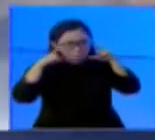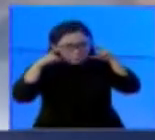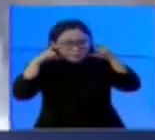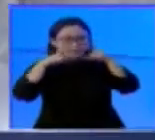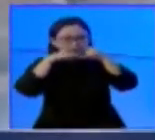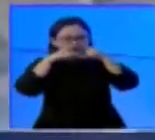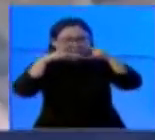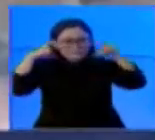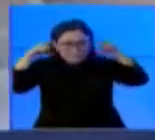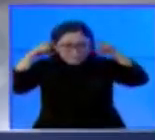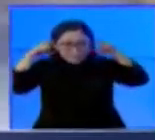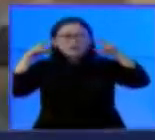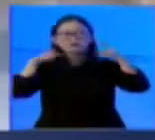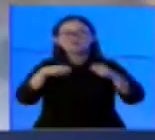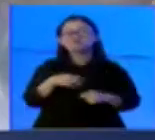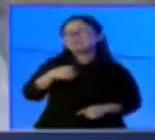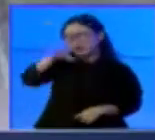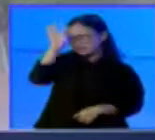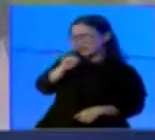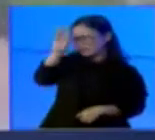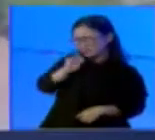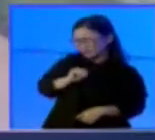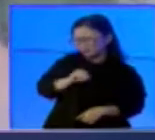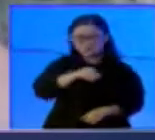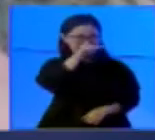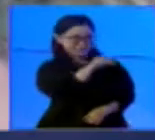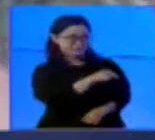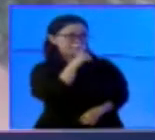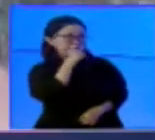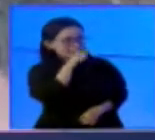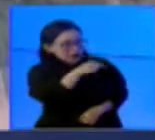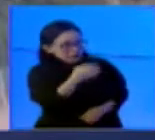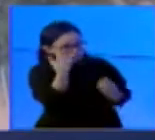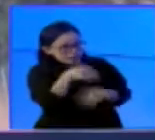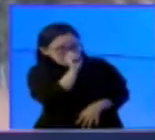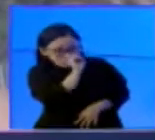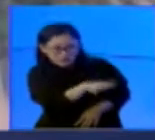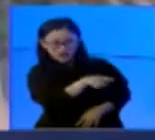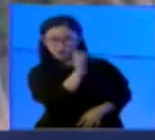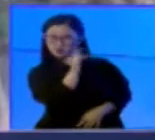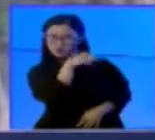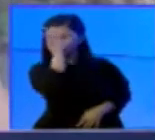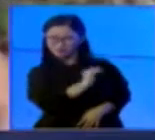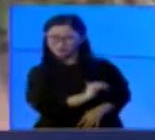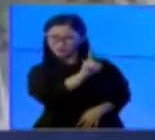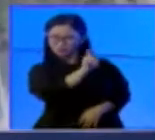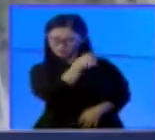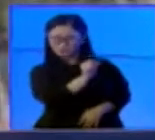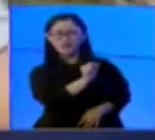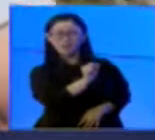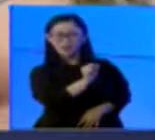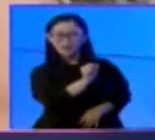Iya, makanya. Saya juga bawa double. Bapak kan sudah diberikan sama kepala pasar untuk masker tameng.